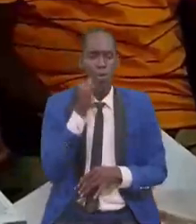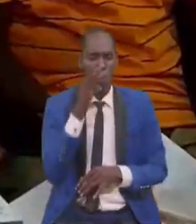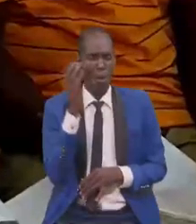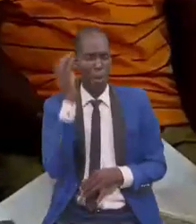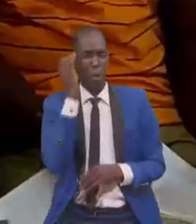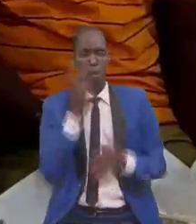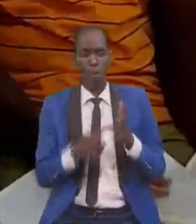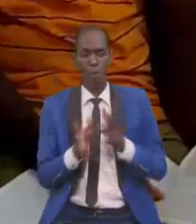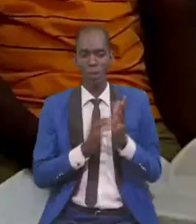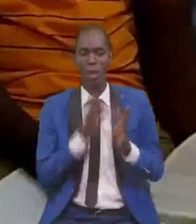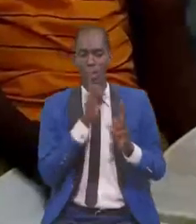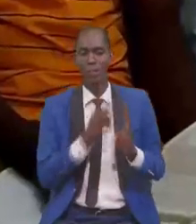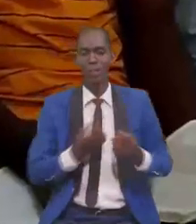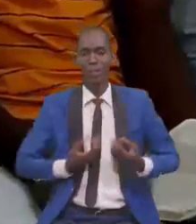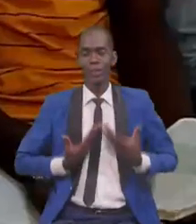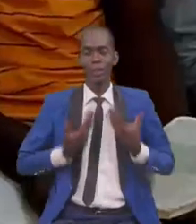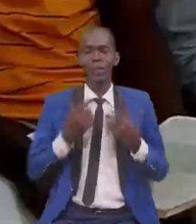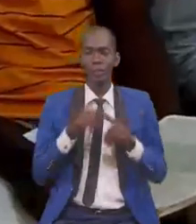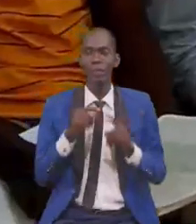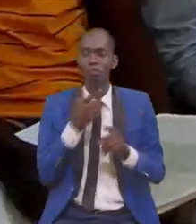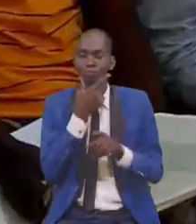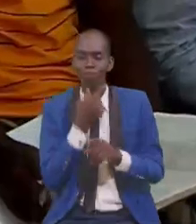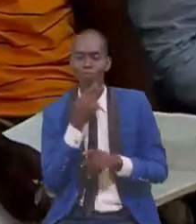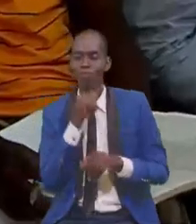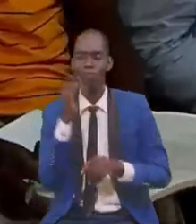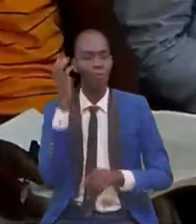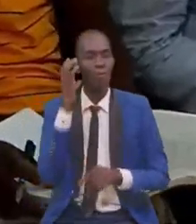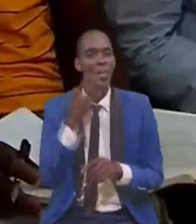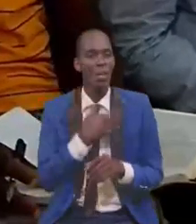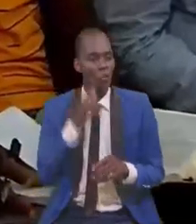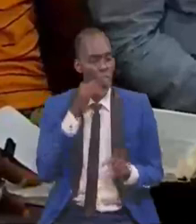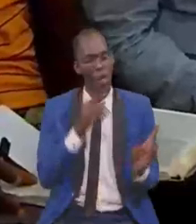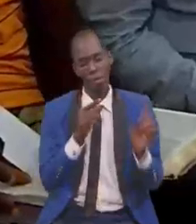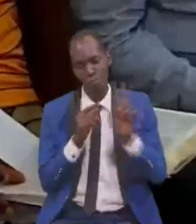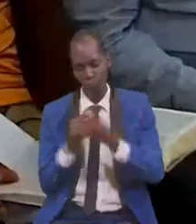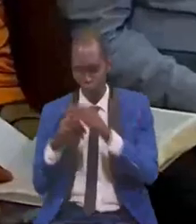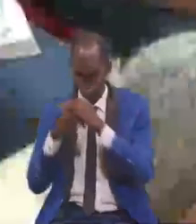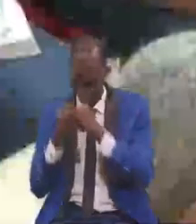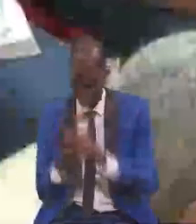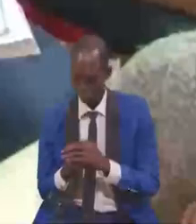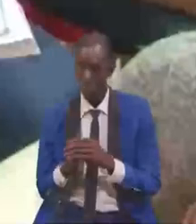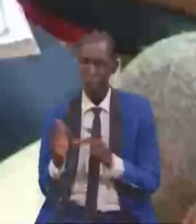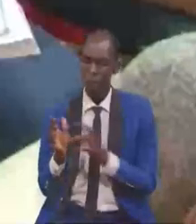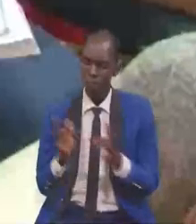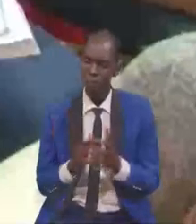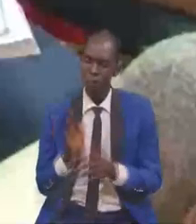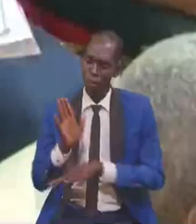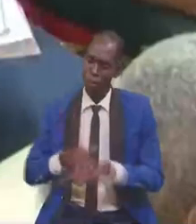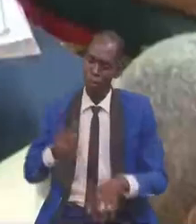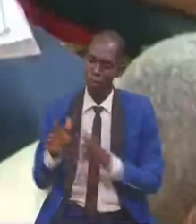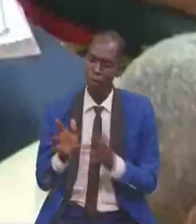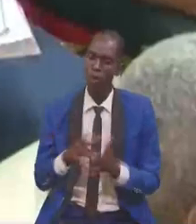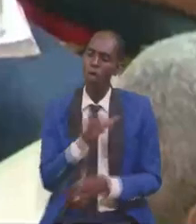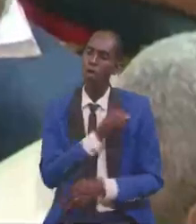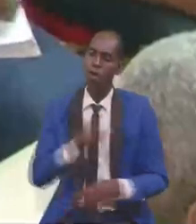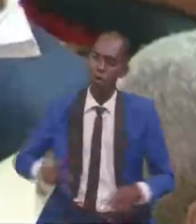La femme là, l'a entendu comme si elle n'a pas entendu. 25. Mais elle vint se prosterner devant lui,